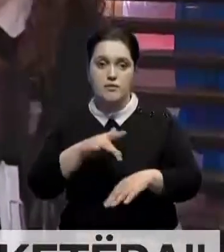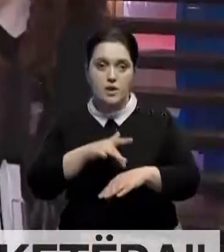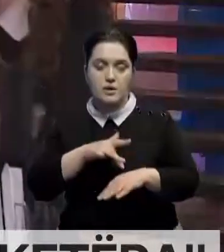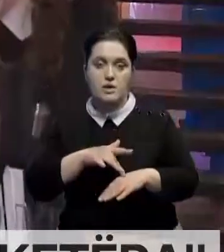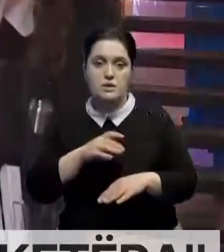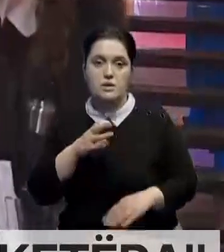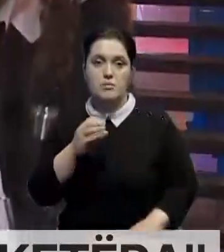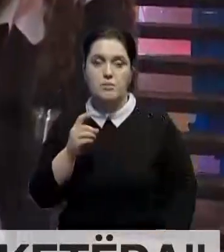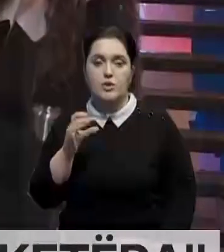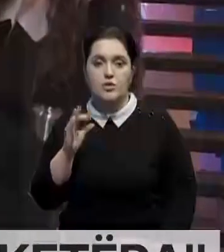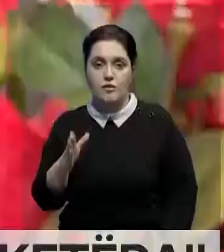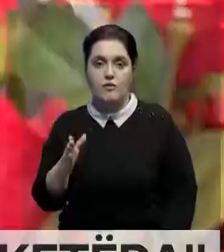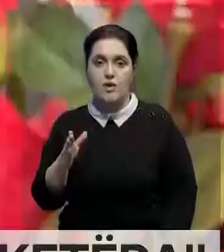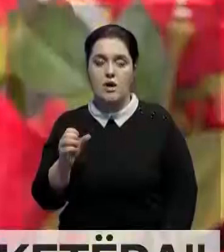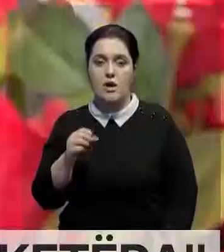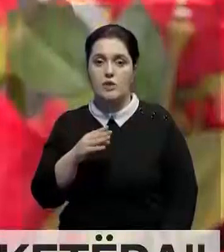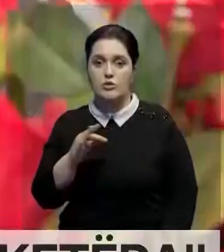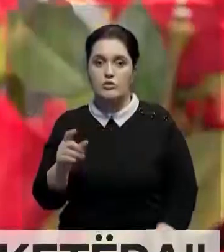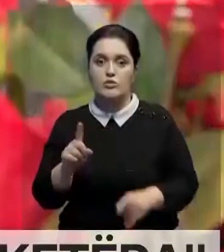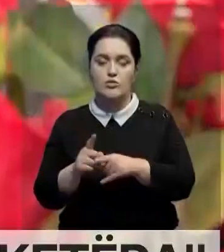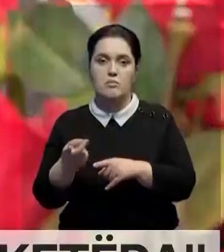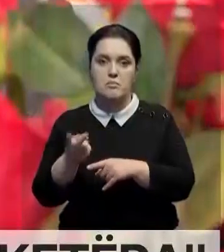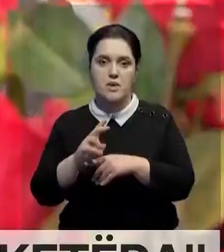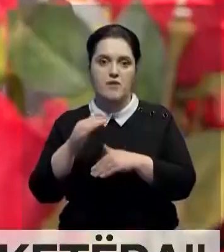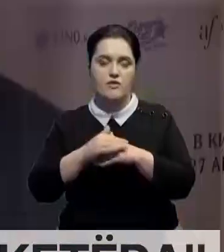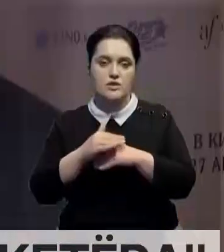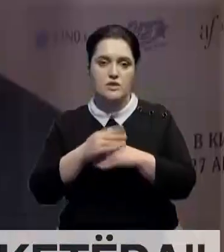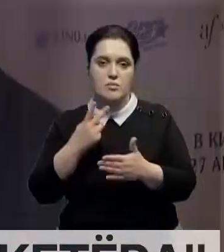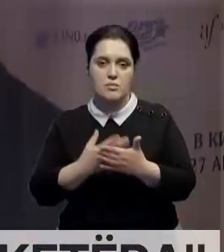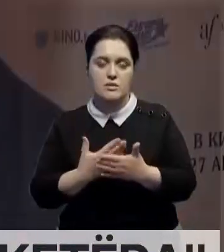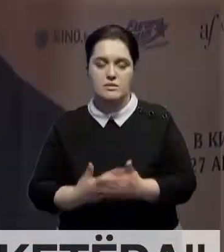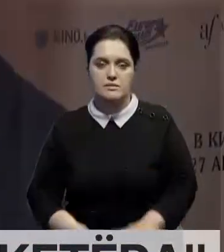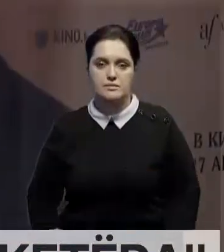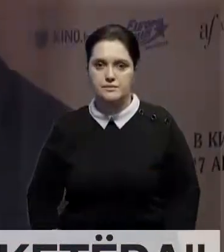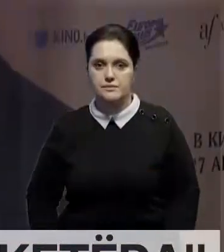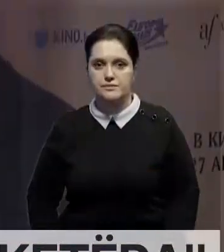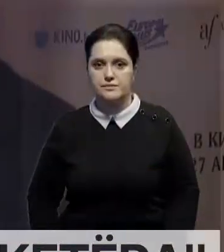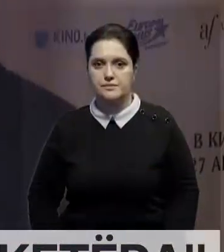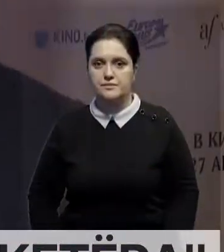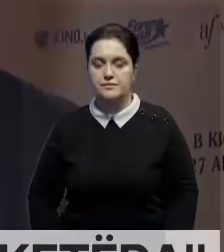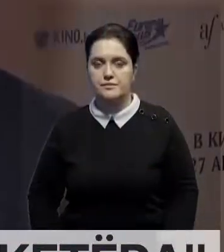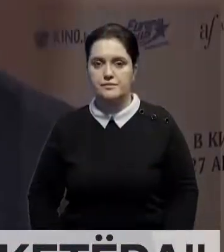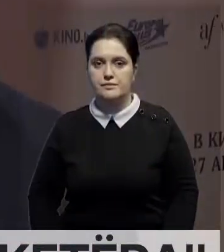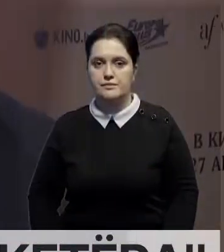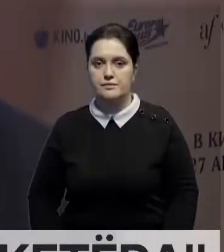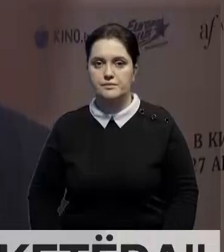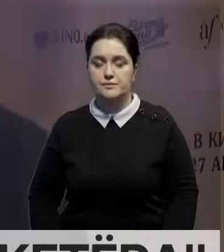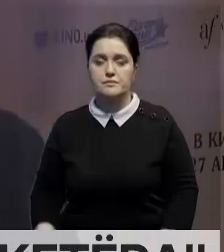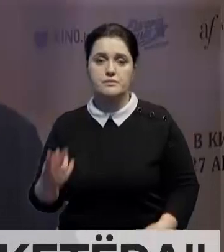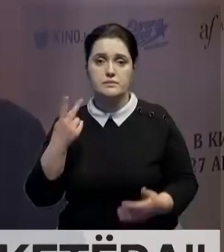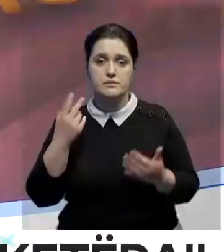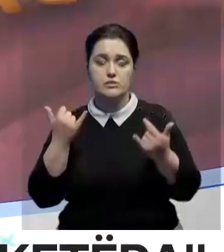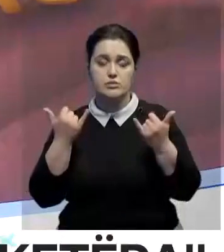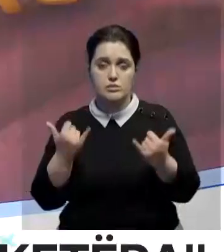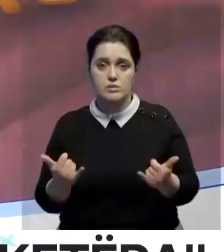Леонид Смехов, внук легендарного Атоса, тоже посетил вечер показа. Для меня премьера очередного фильма про трех мушкетеров – это больше, чем